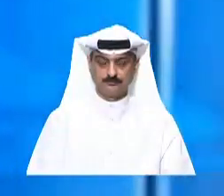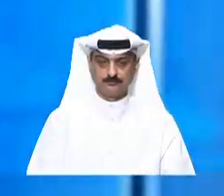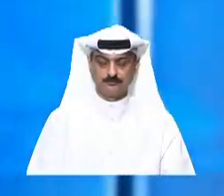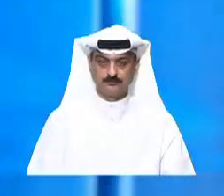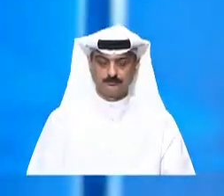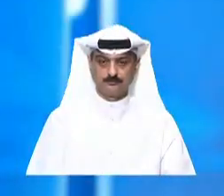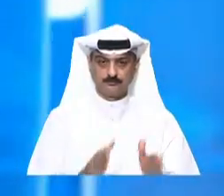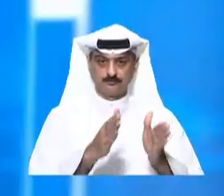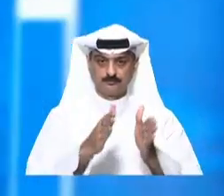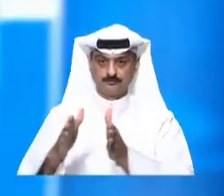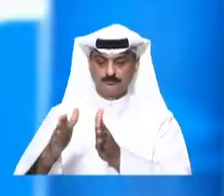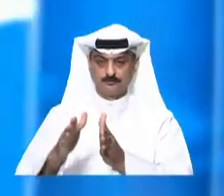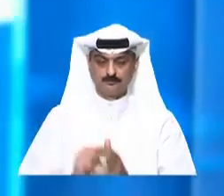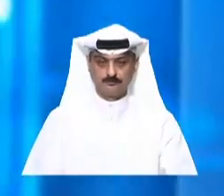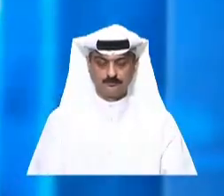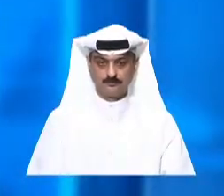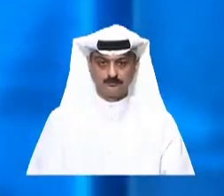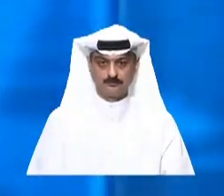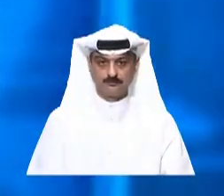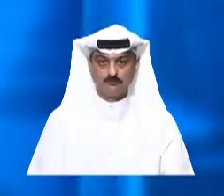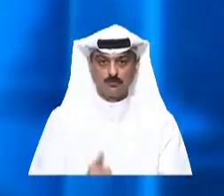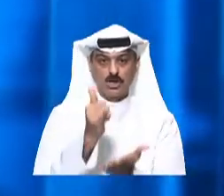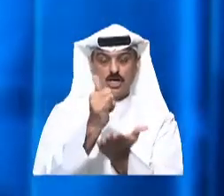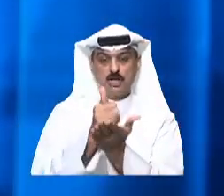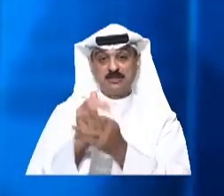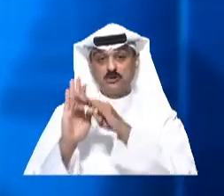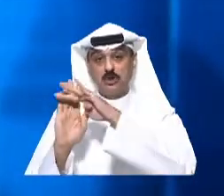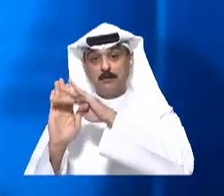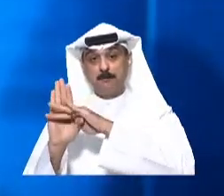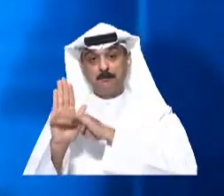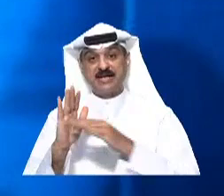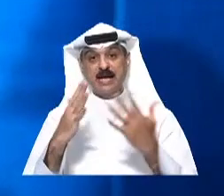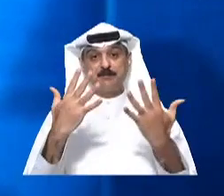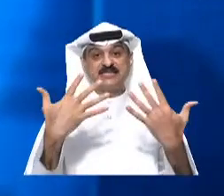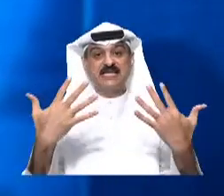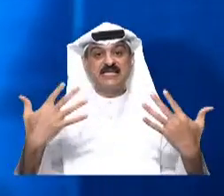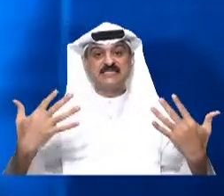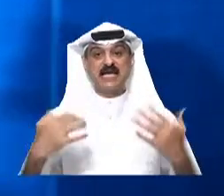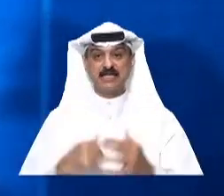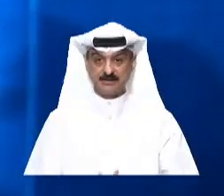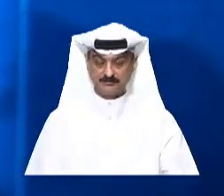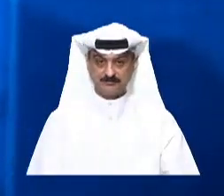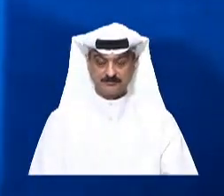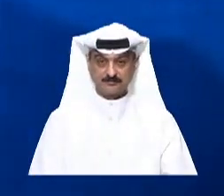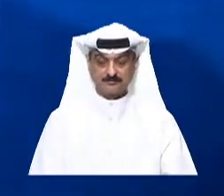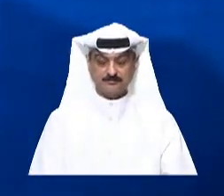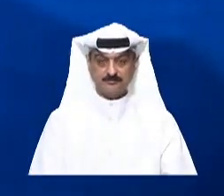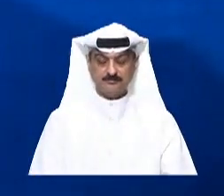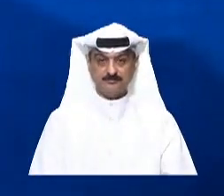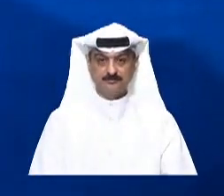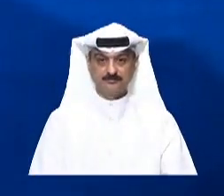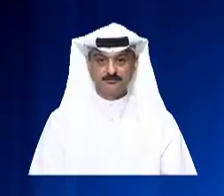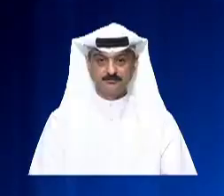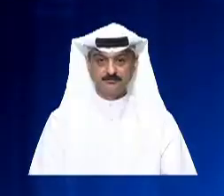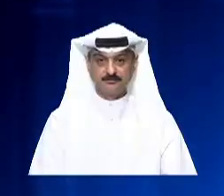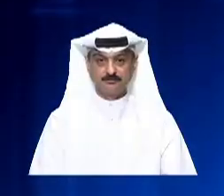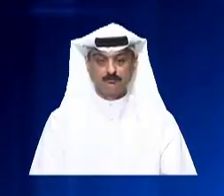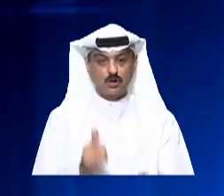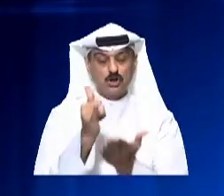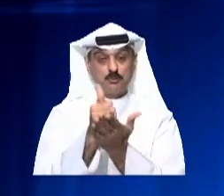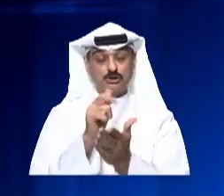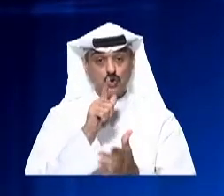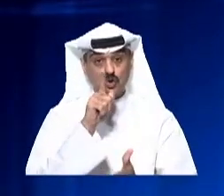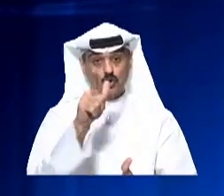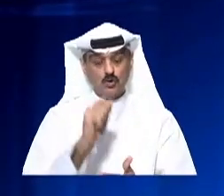أعلن المتحدث الرسمي باسم التطبيق الحكومي الموحد للخدمات الإلكترونية سهل يوسف كاظم عن